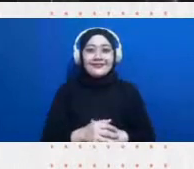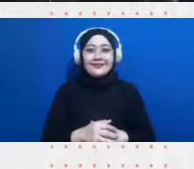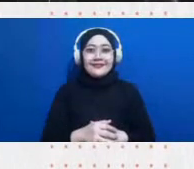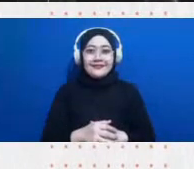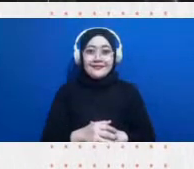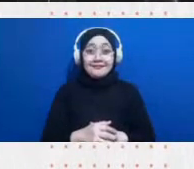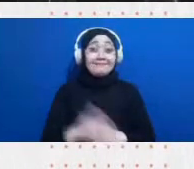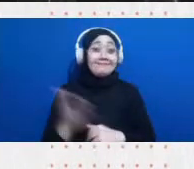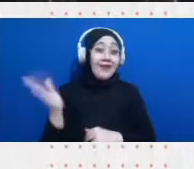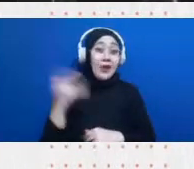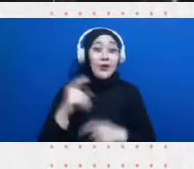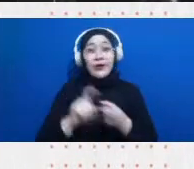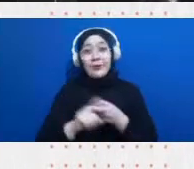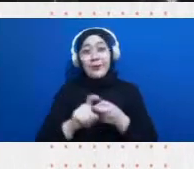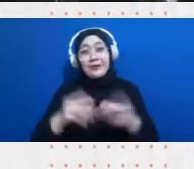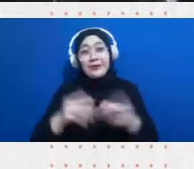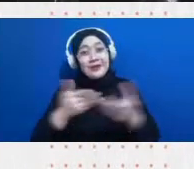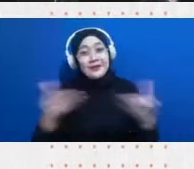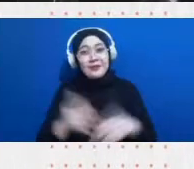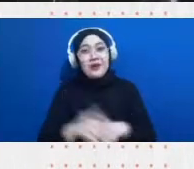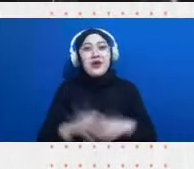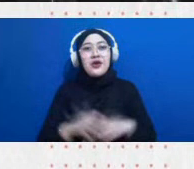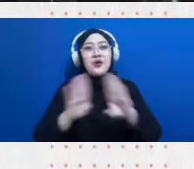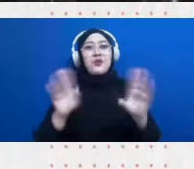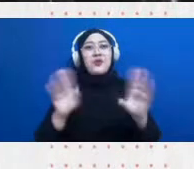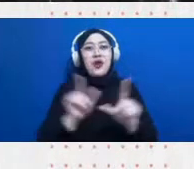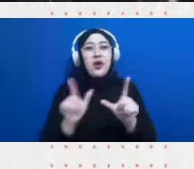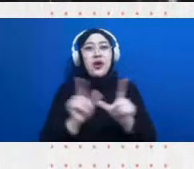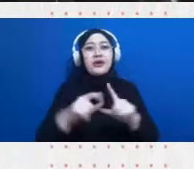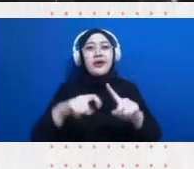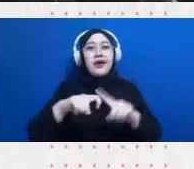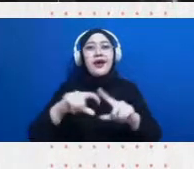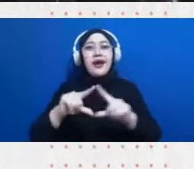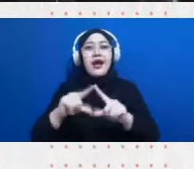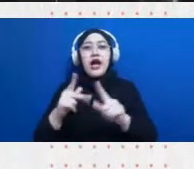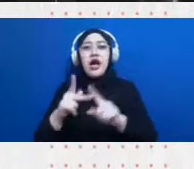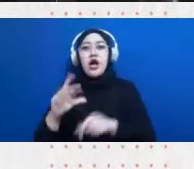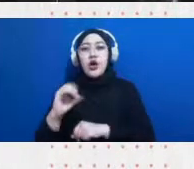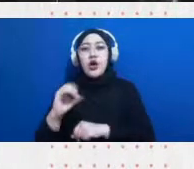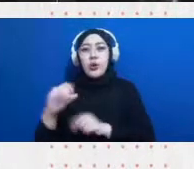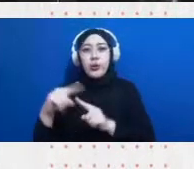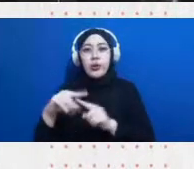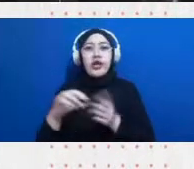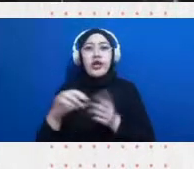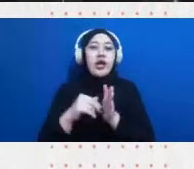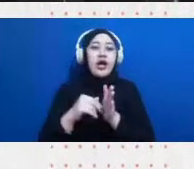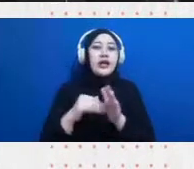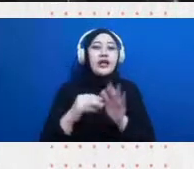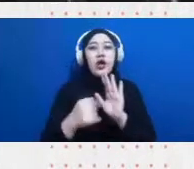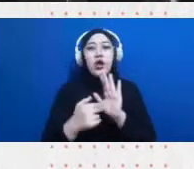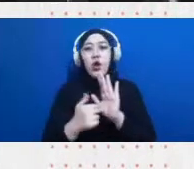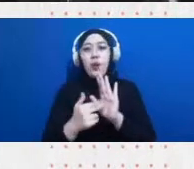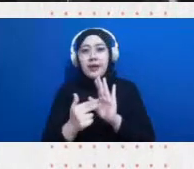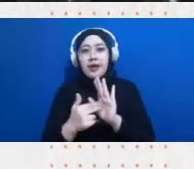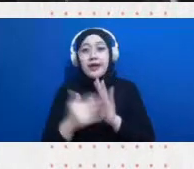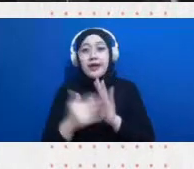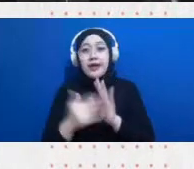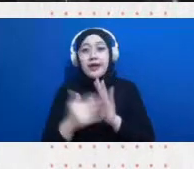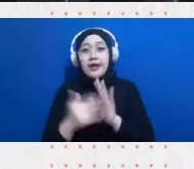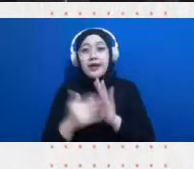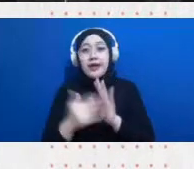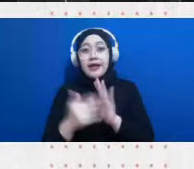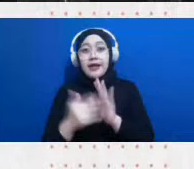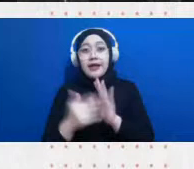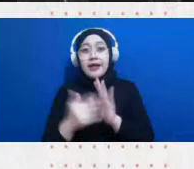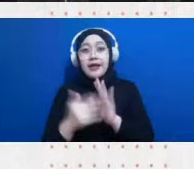mengarahkan teman-teman semua untuk bisa membuka website kahoot.id. Kemudian silakan masukkan kode game yang tertera pada layar. Dan dipastikan nih